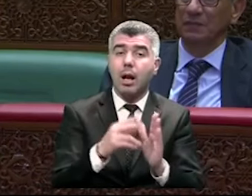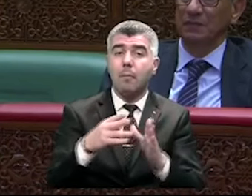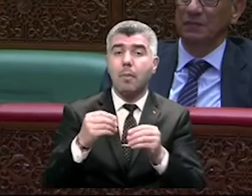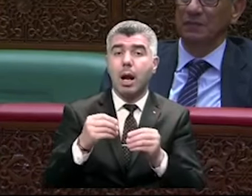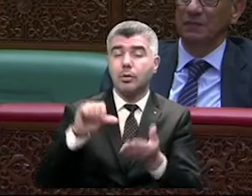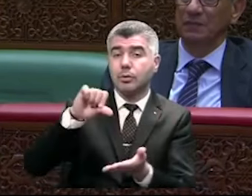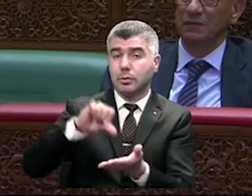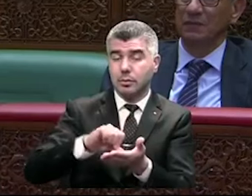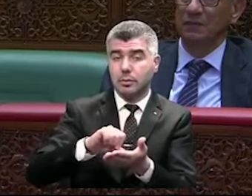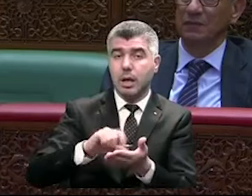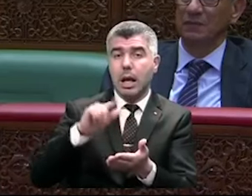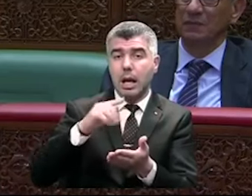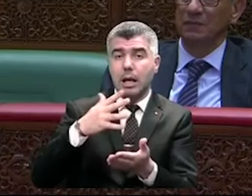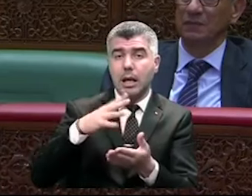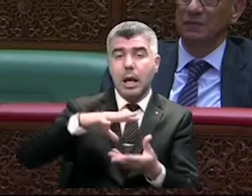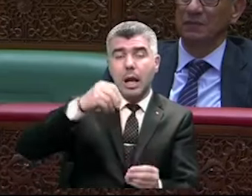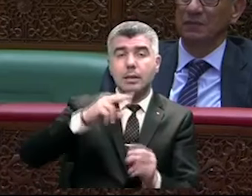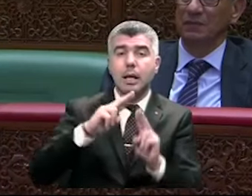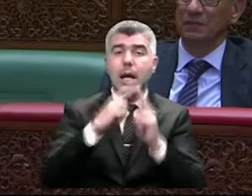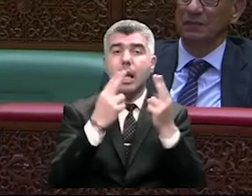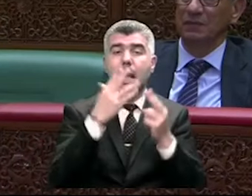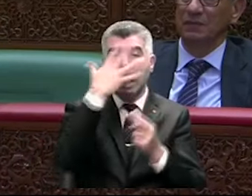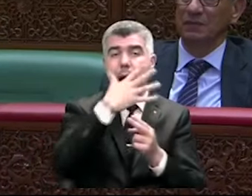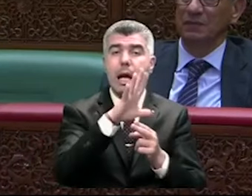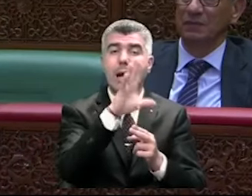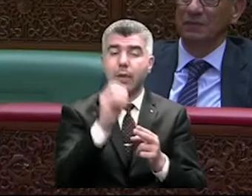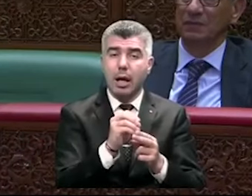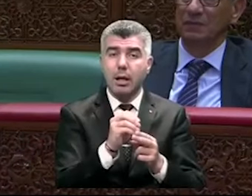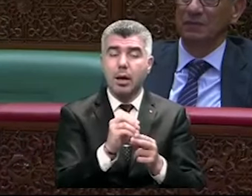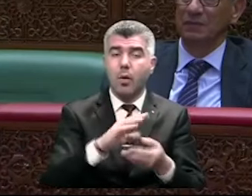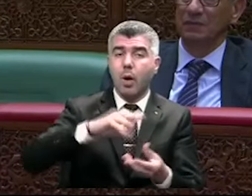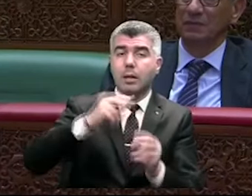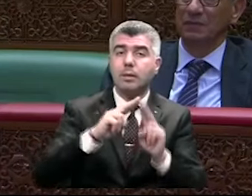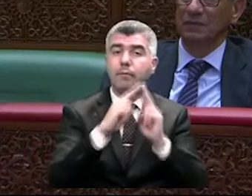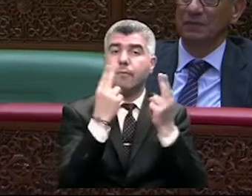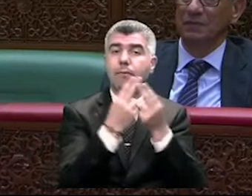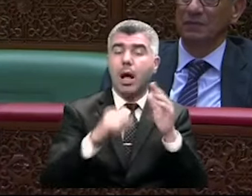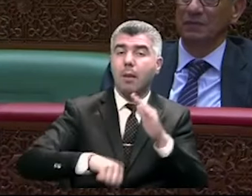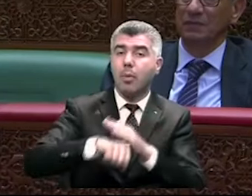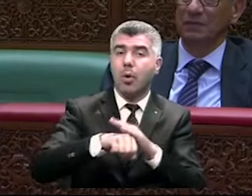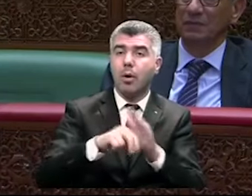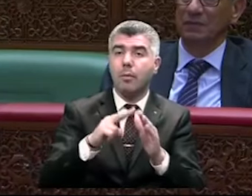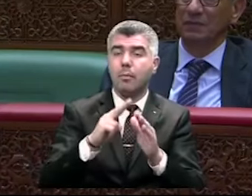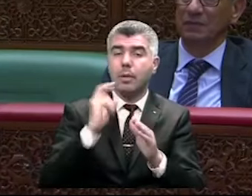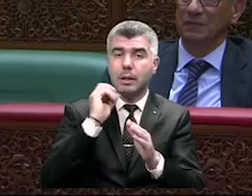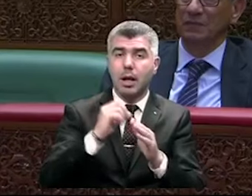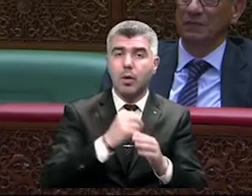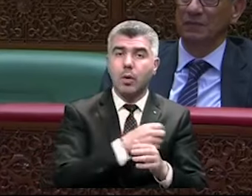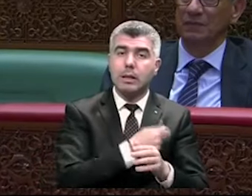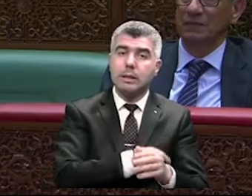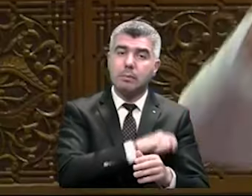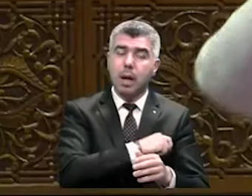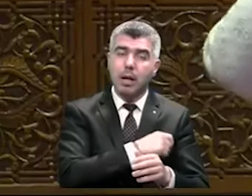على يعني كاس افريقيا 2025 وكذلك كاس العالم 2030 بجانب مملكه اسبانيا وجمهوريه